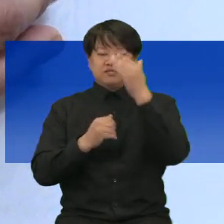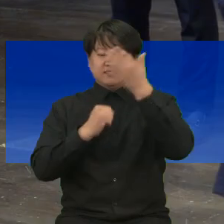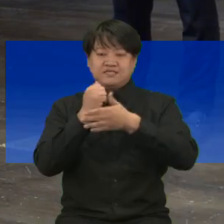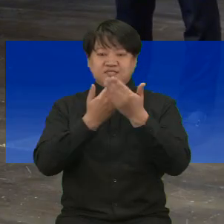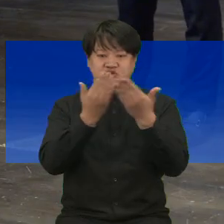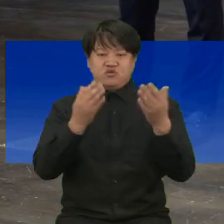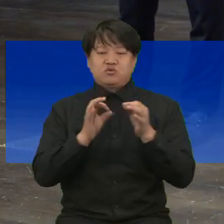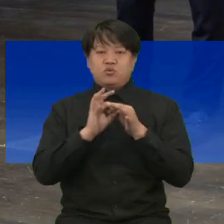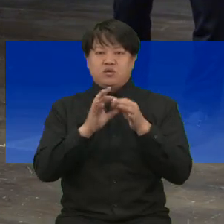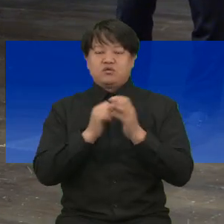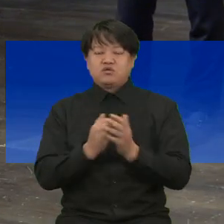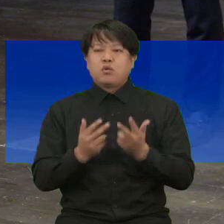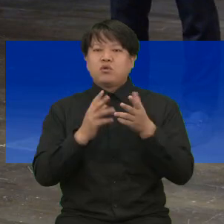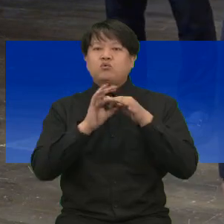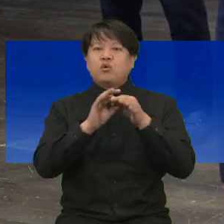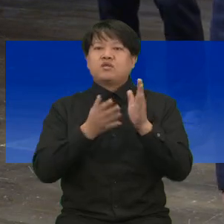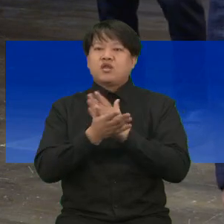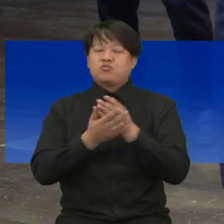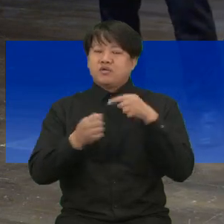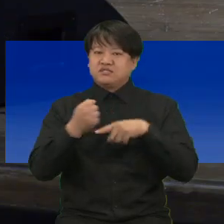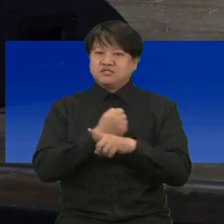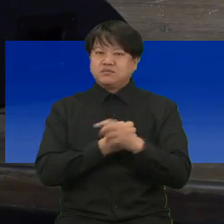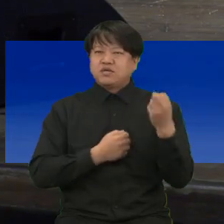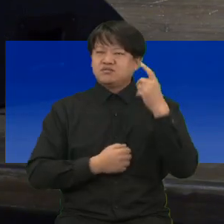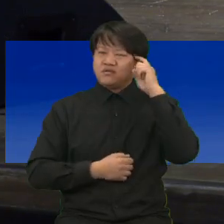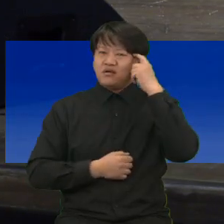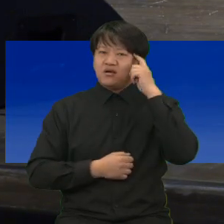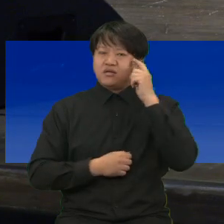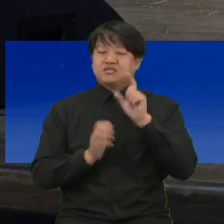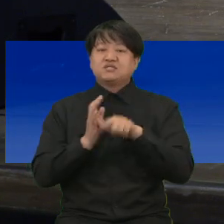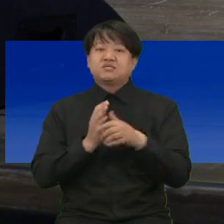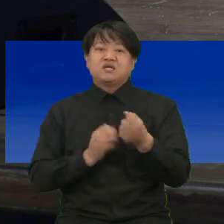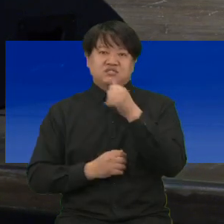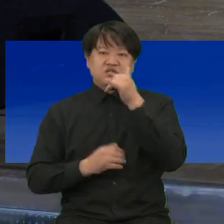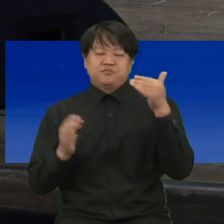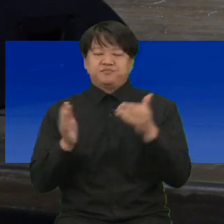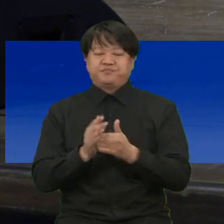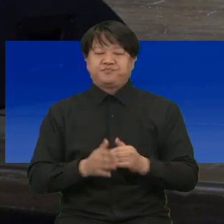사진전을 통해 자원봉사를 통한 나눔의 의미를 되새기는 시간을 가졌습니다.